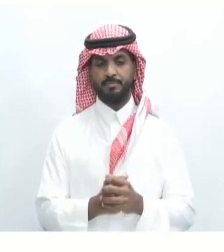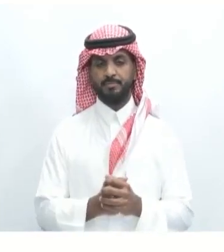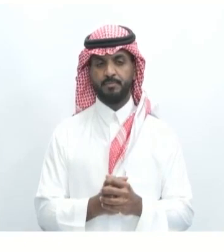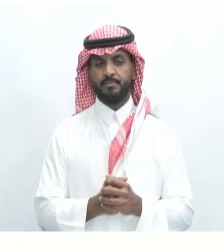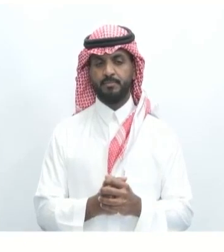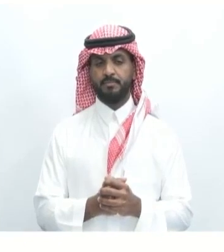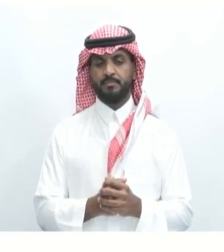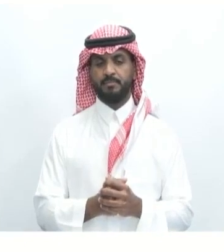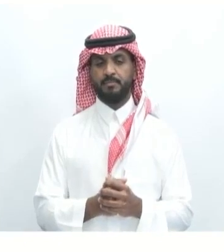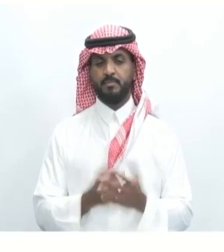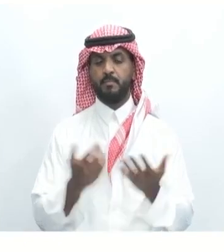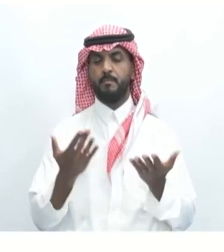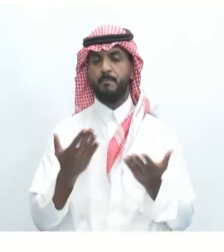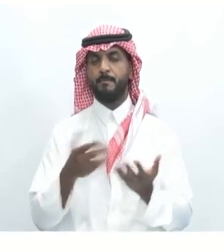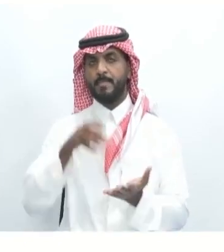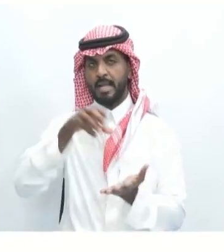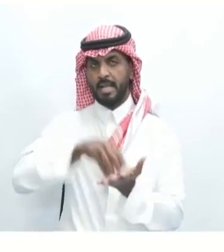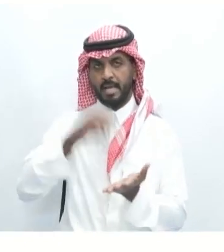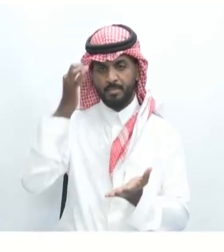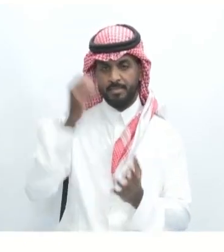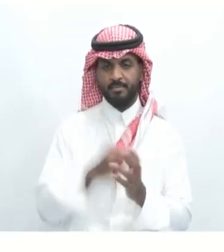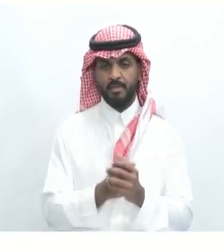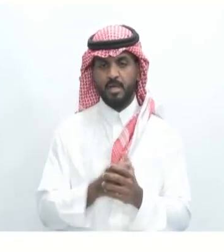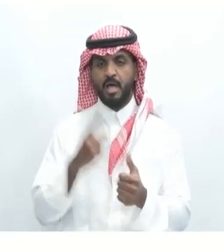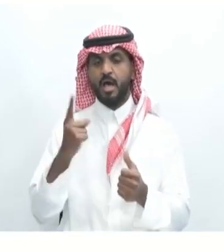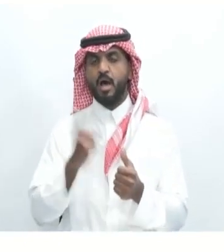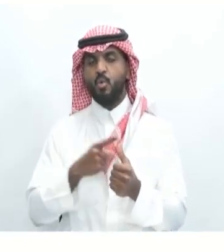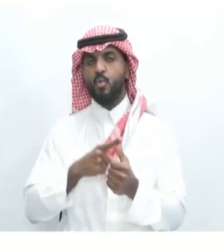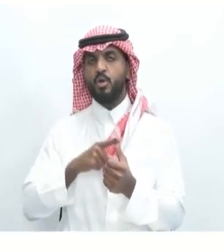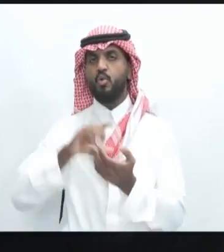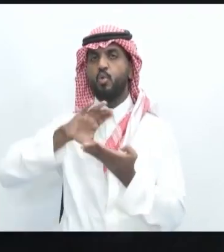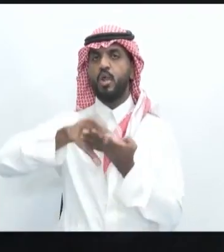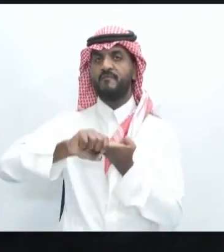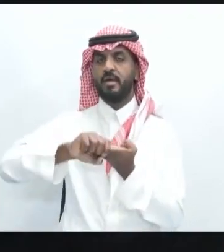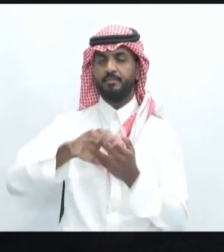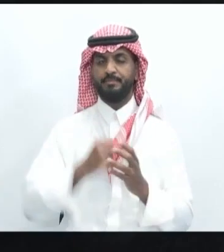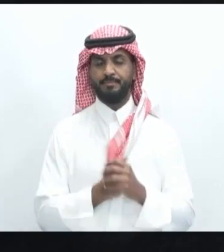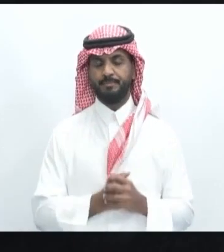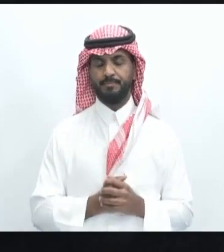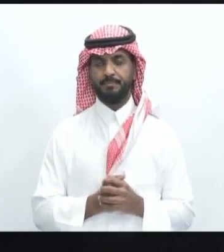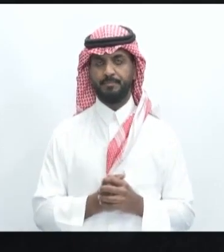المسلمين احسنتم نقول الكعبه اول الخلفاء